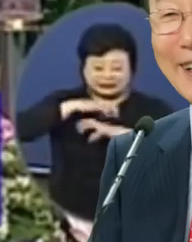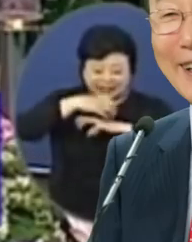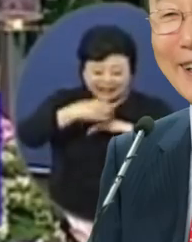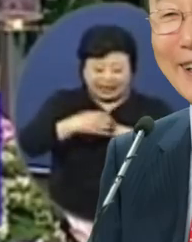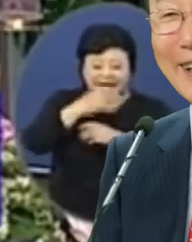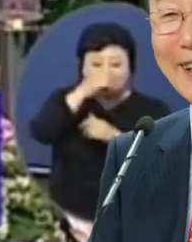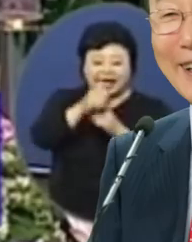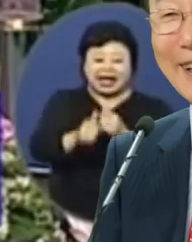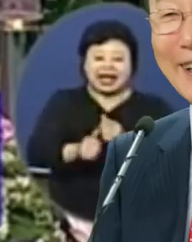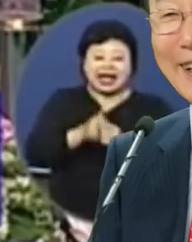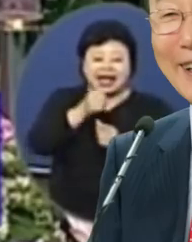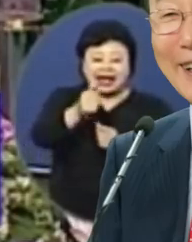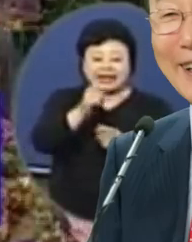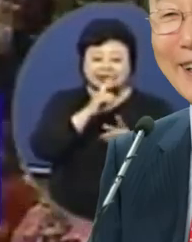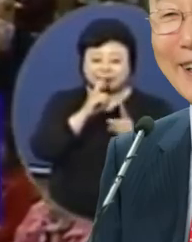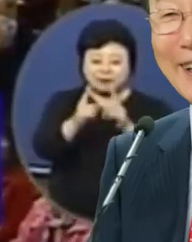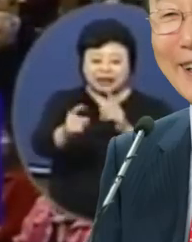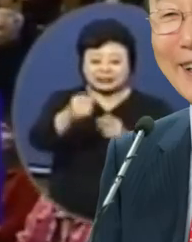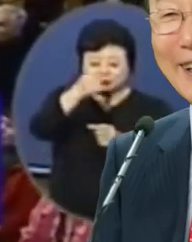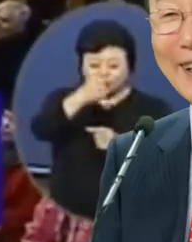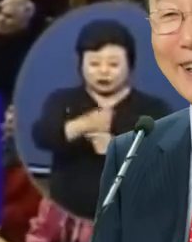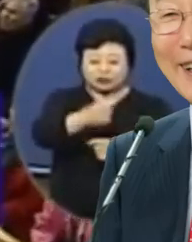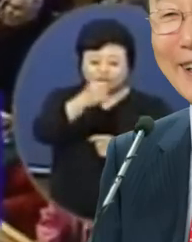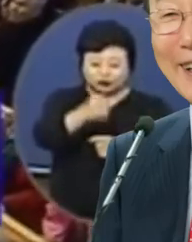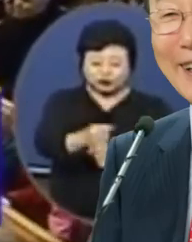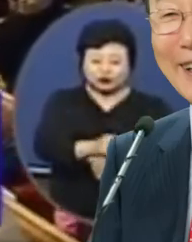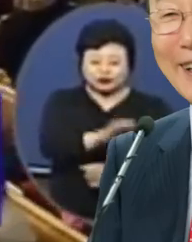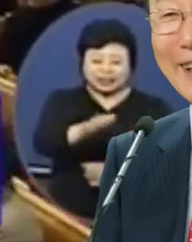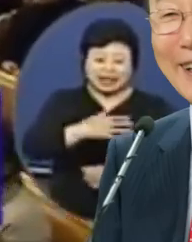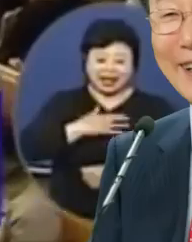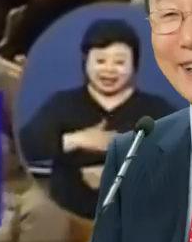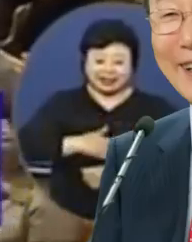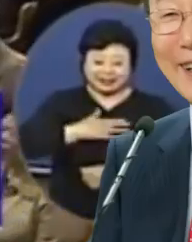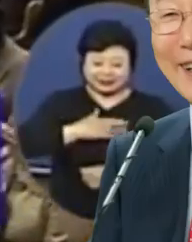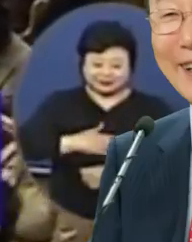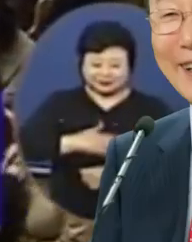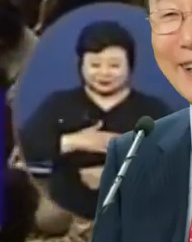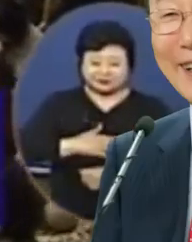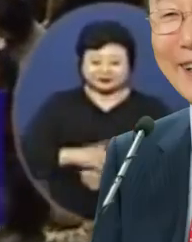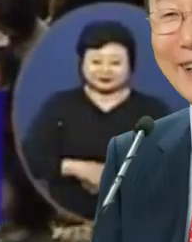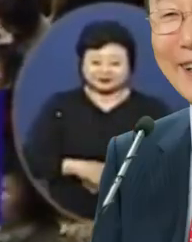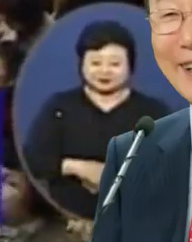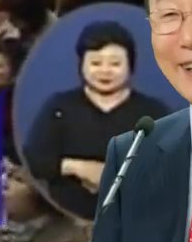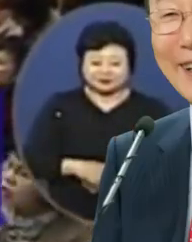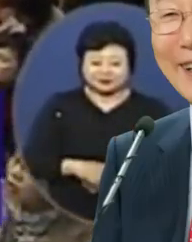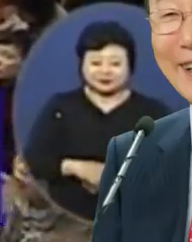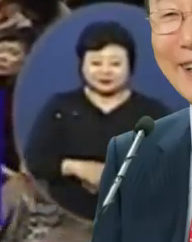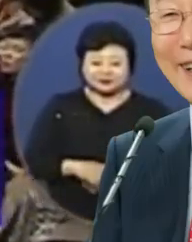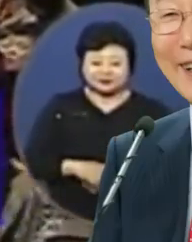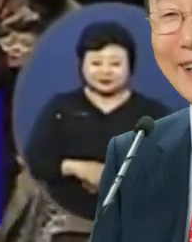세계가 하나님의 말씀으로 지어진 줄 우리가 아나니